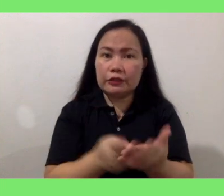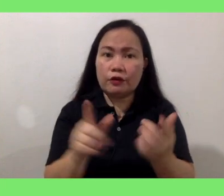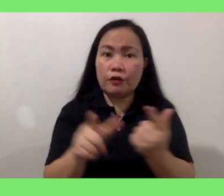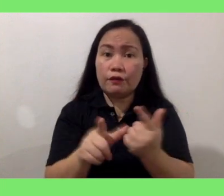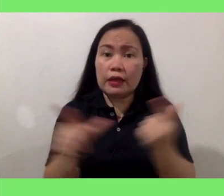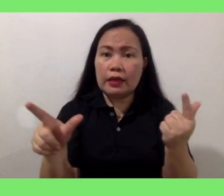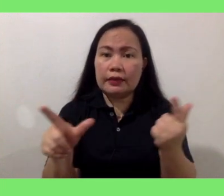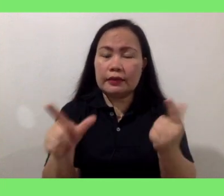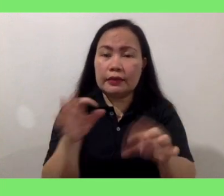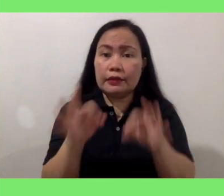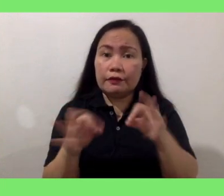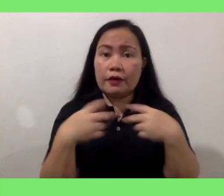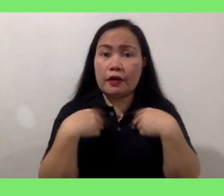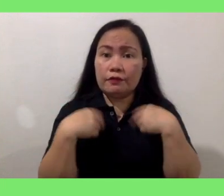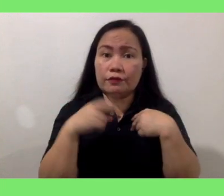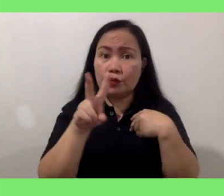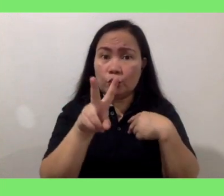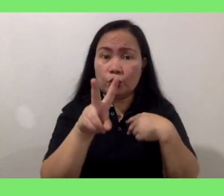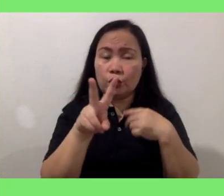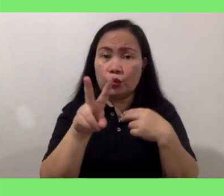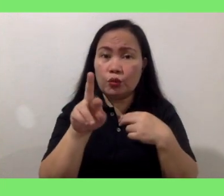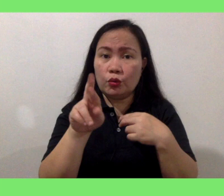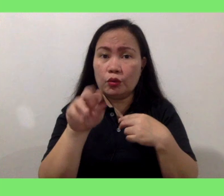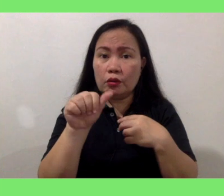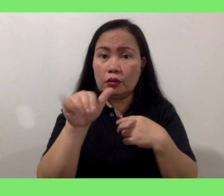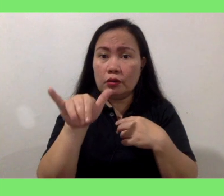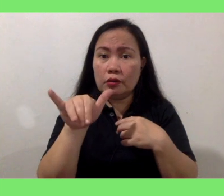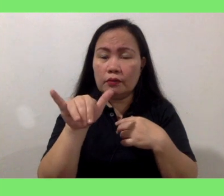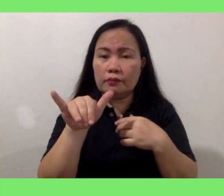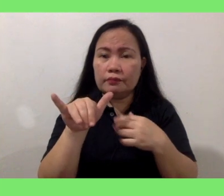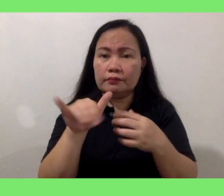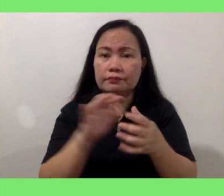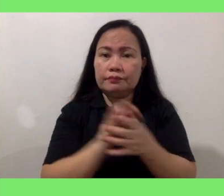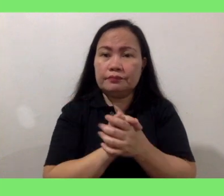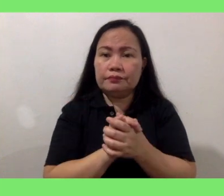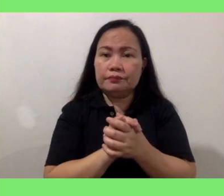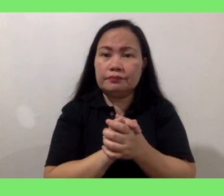part of a line. Now, kung meron kang dalawang ray,